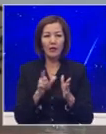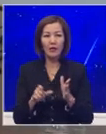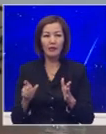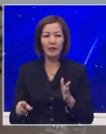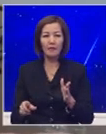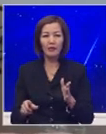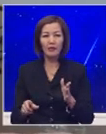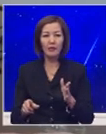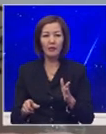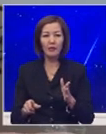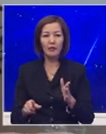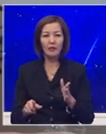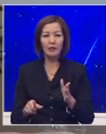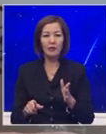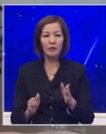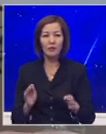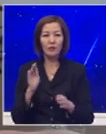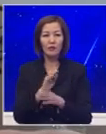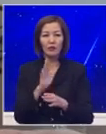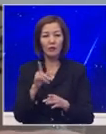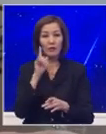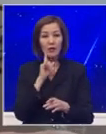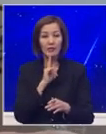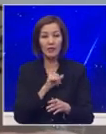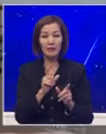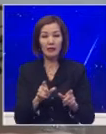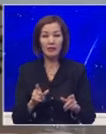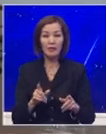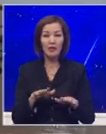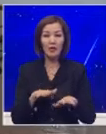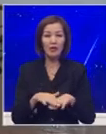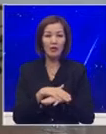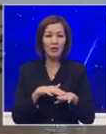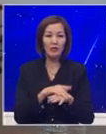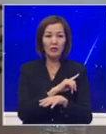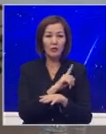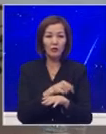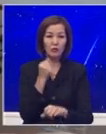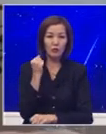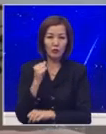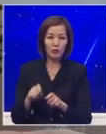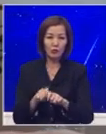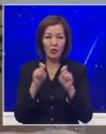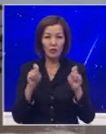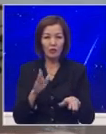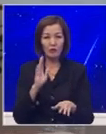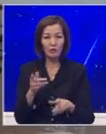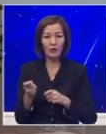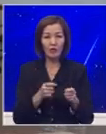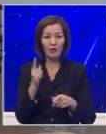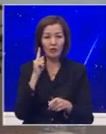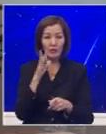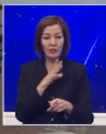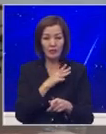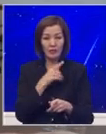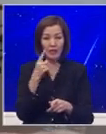адаммен жаңағы адамдарды біз қосамыз, қазақстандықтарды. Ол жергілікті халыққа жұмыс күшін ашамыз. Жаңа әкімнің айтқан естідіңіздер. Ең